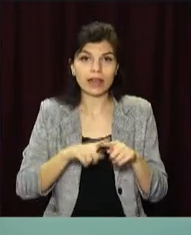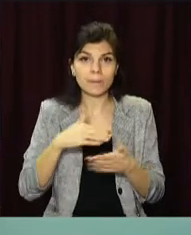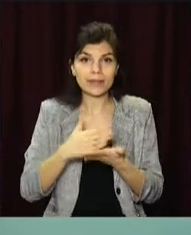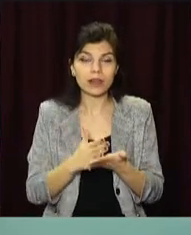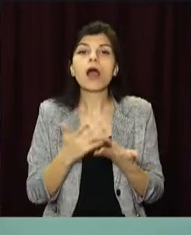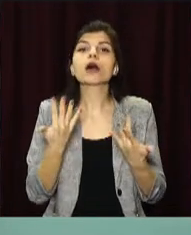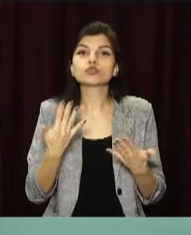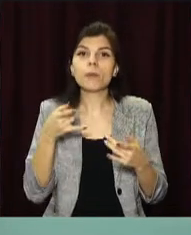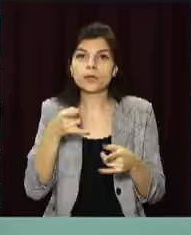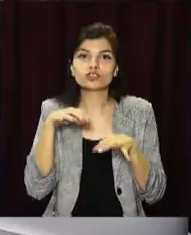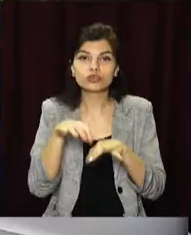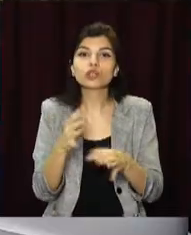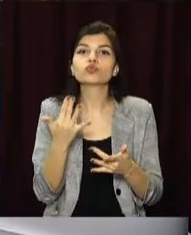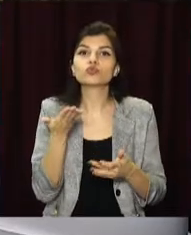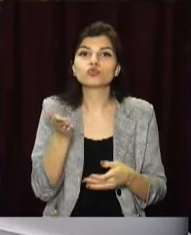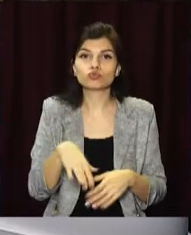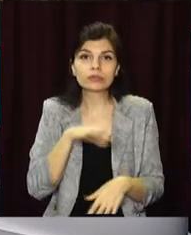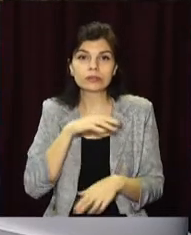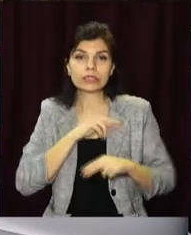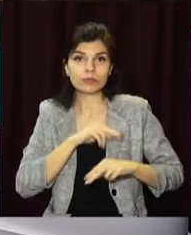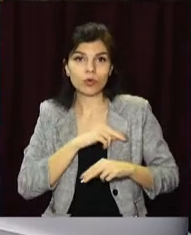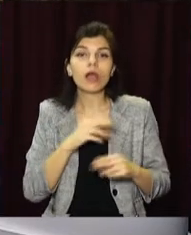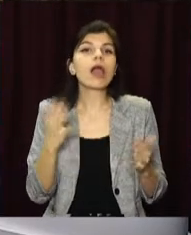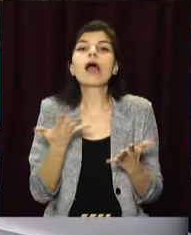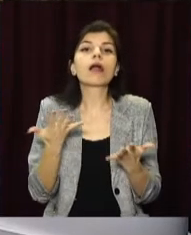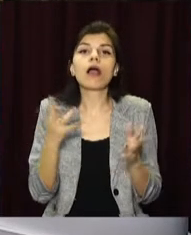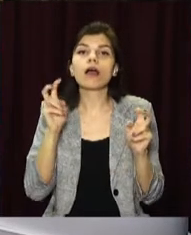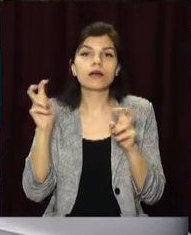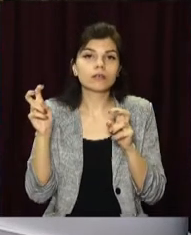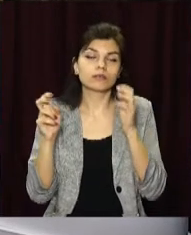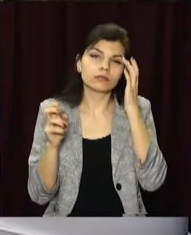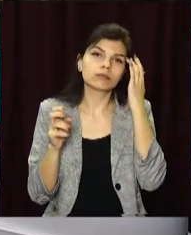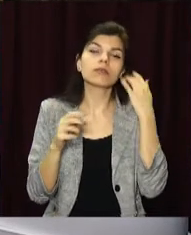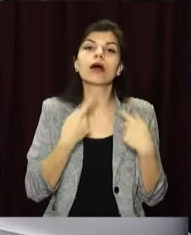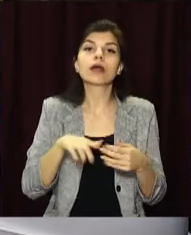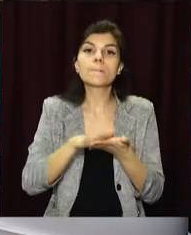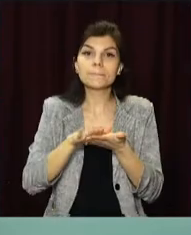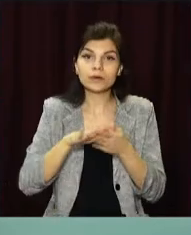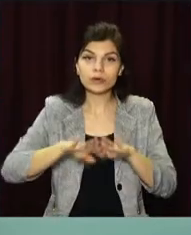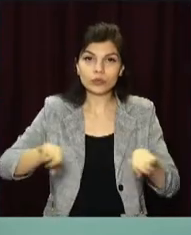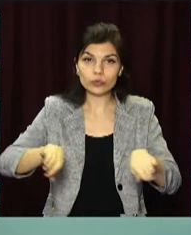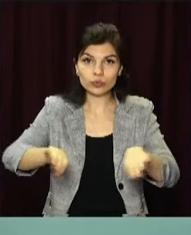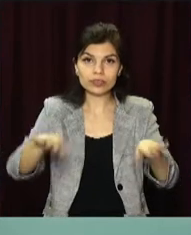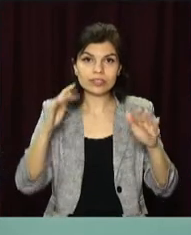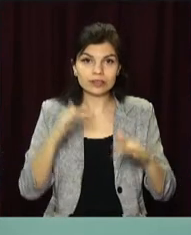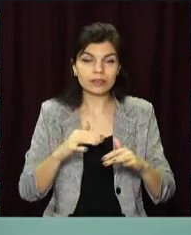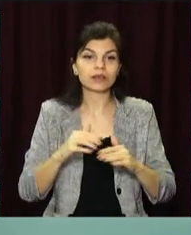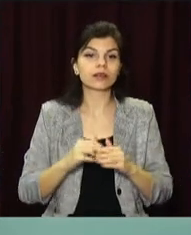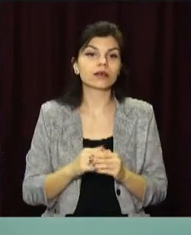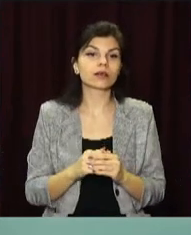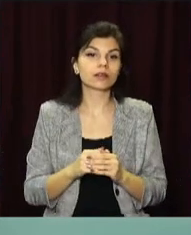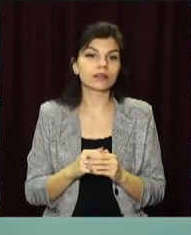матеріалу. Скільки техніки зараз працює на автошляхах і яка саме? Ну, це прибиральна техніка, по-перше, техніка,